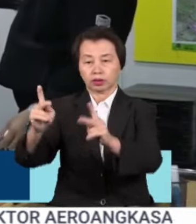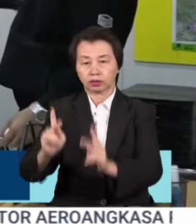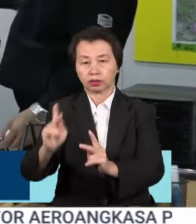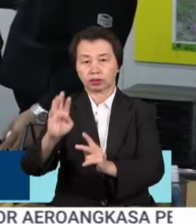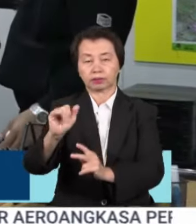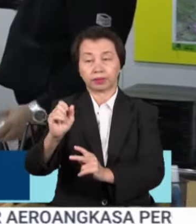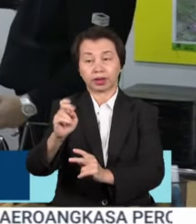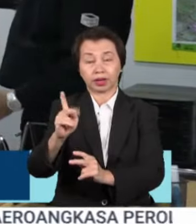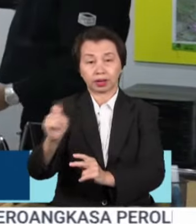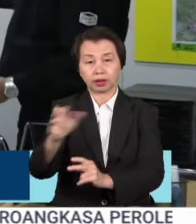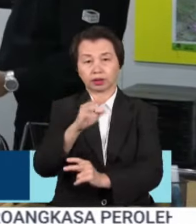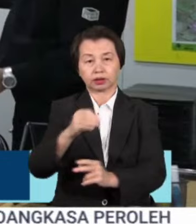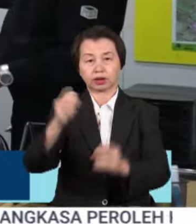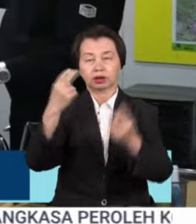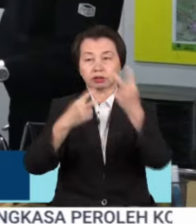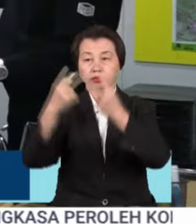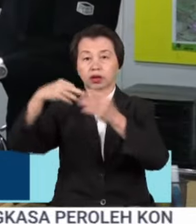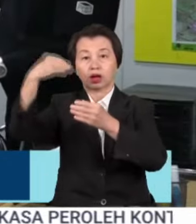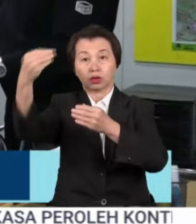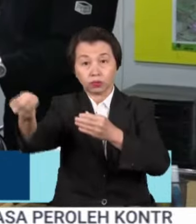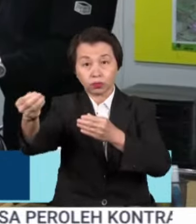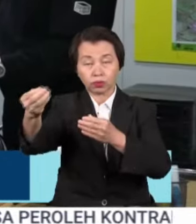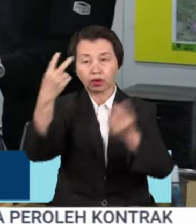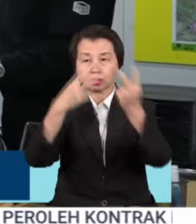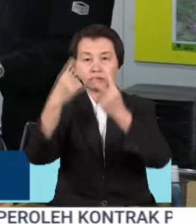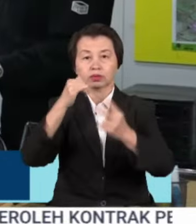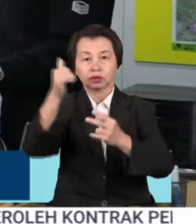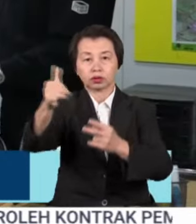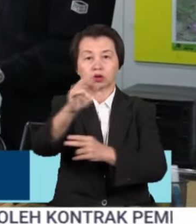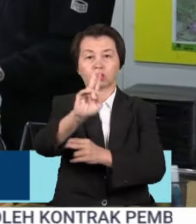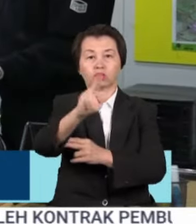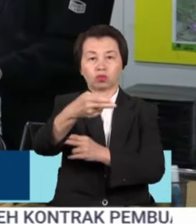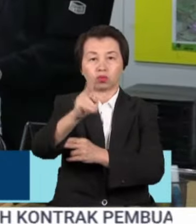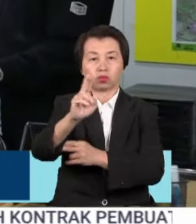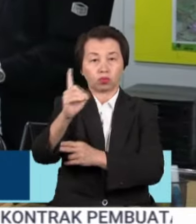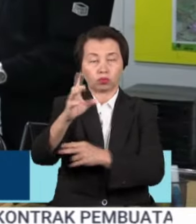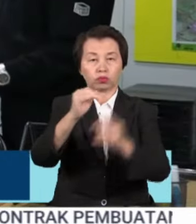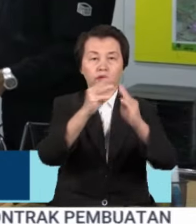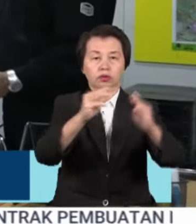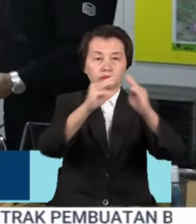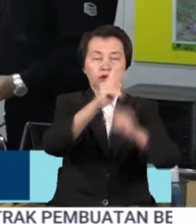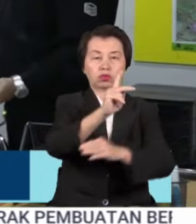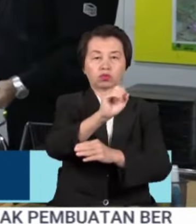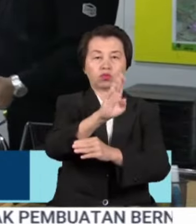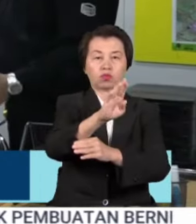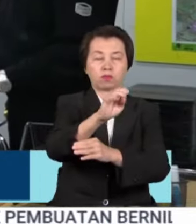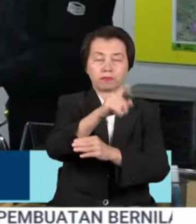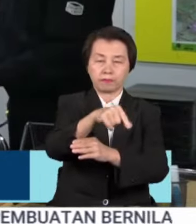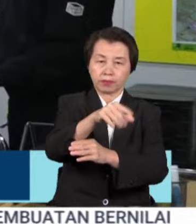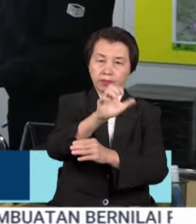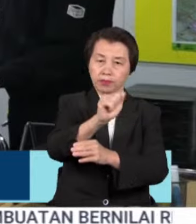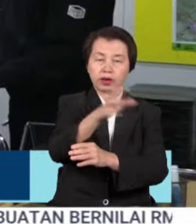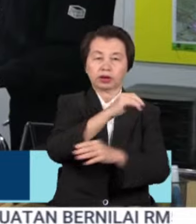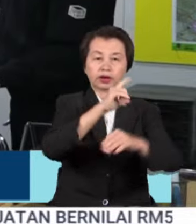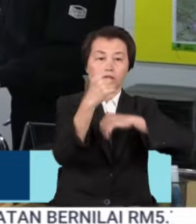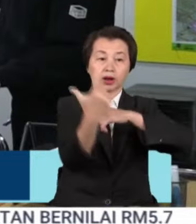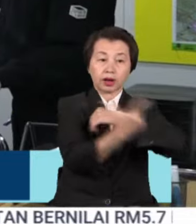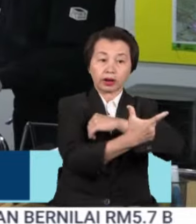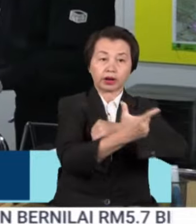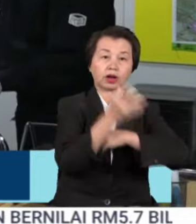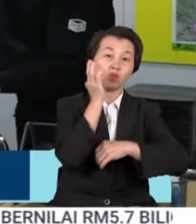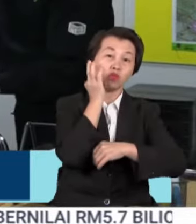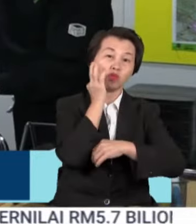Baqi', dan ziarah luar juga melibatkan ziarah ke Uhud, Masjid Quba dan juga ladang kurma. Dan hari